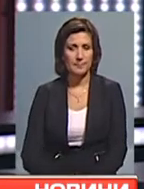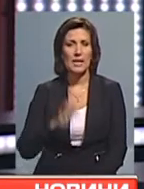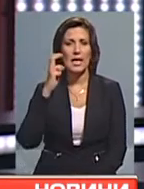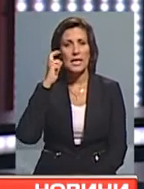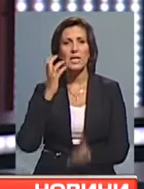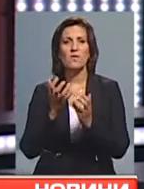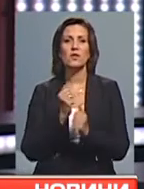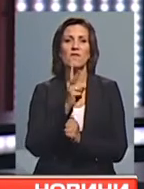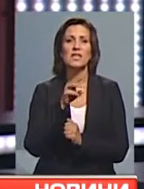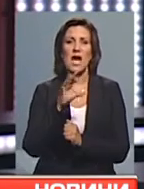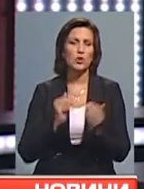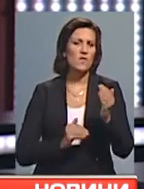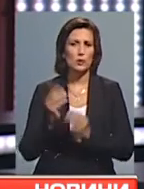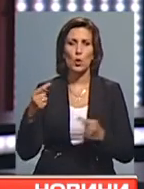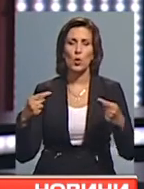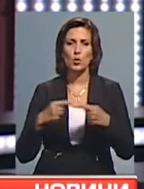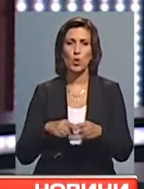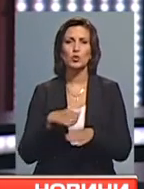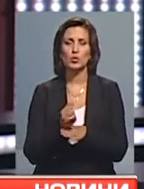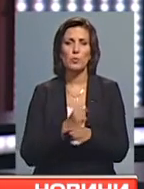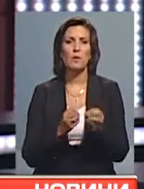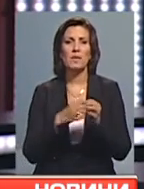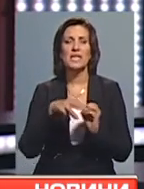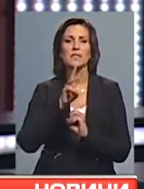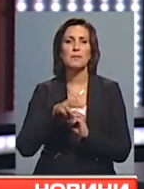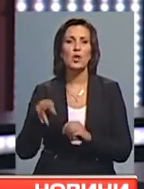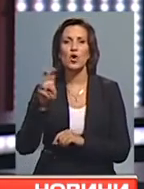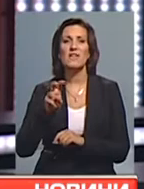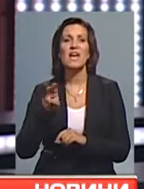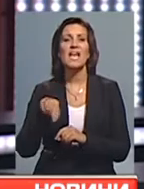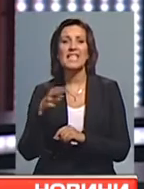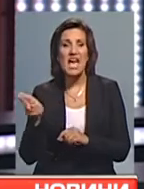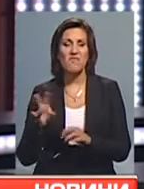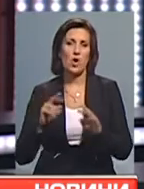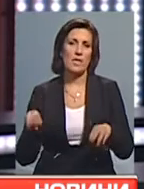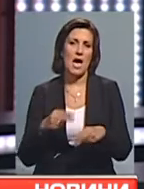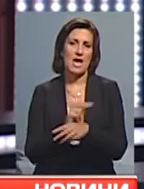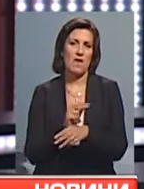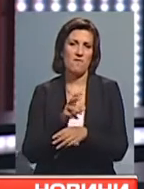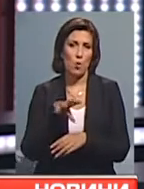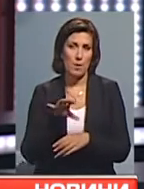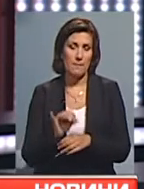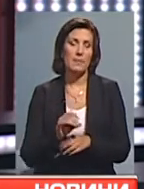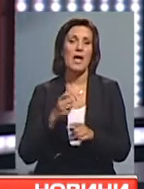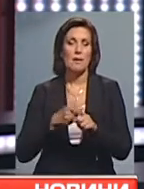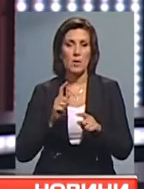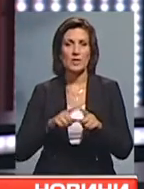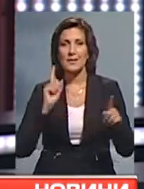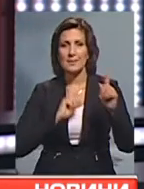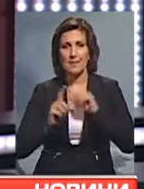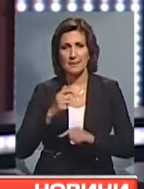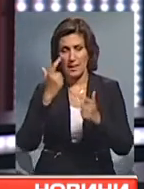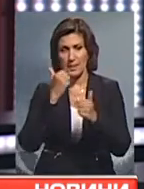Київ отримує від НАТО високоточну зброю та 15 мільйонів євро на реформи про такі результати засідання комісії Україна НАТО